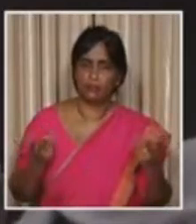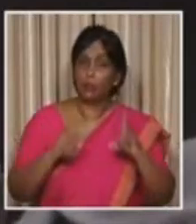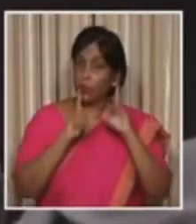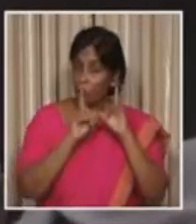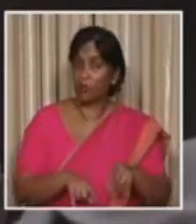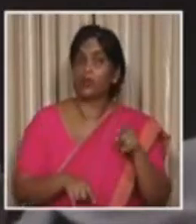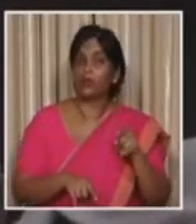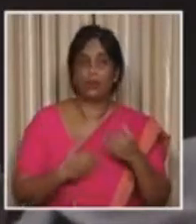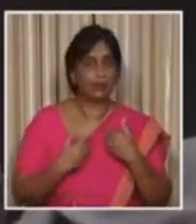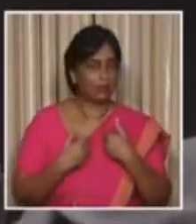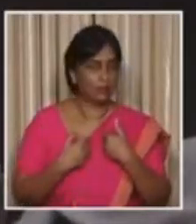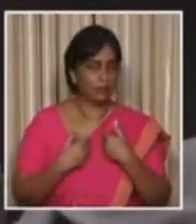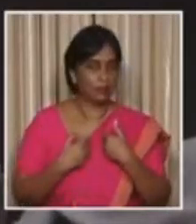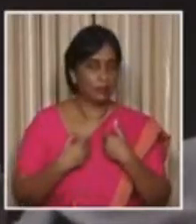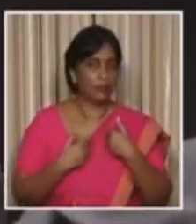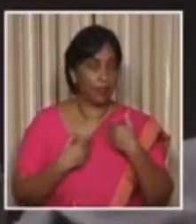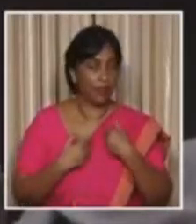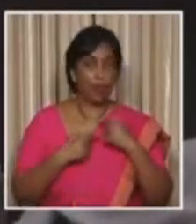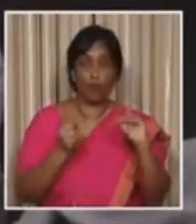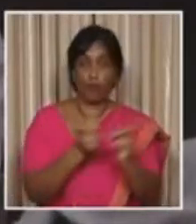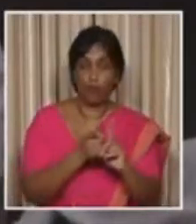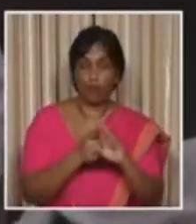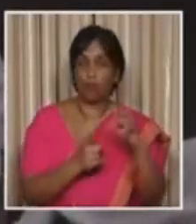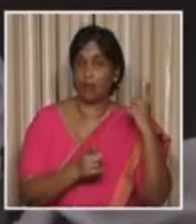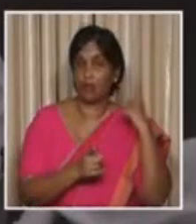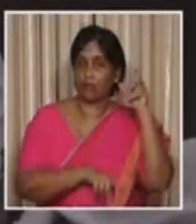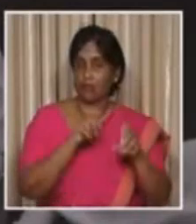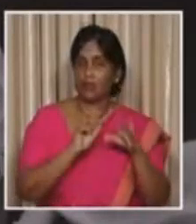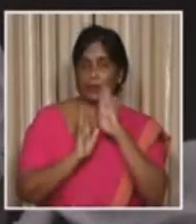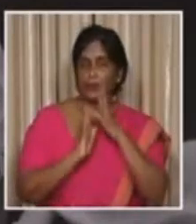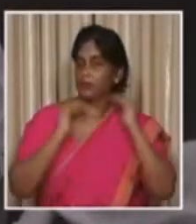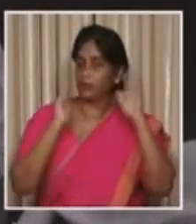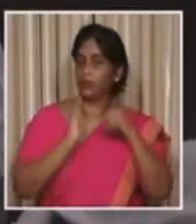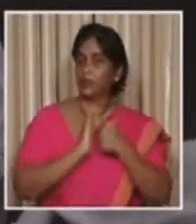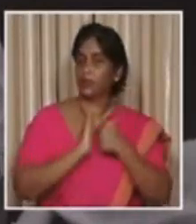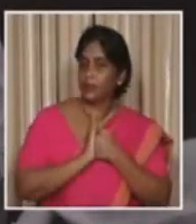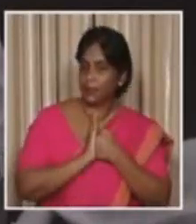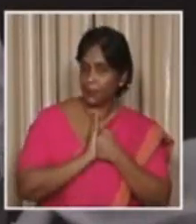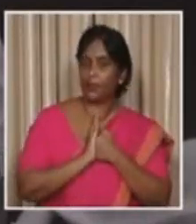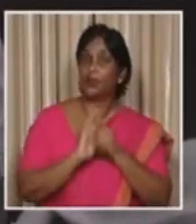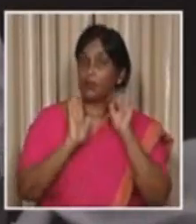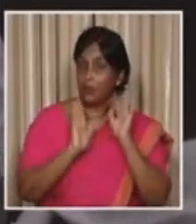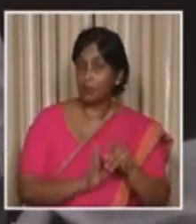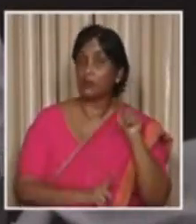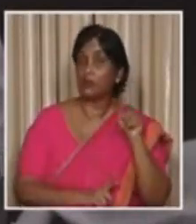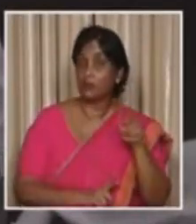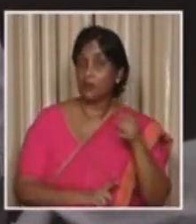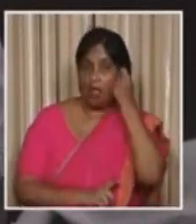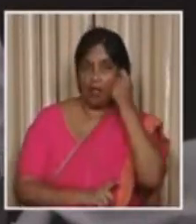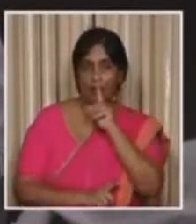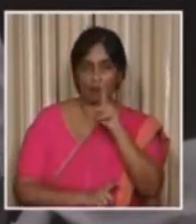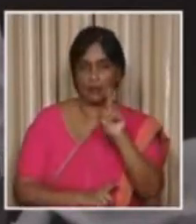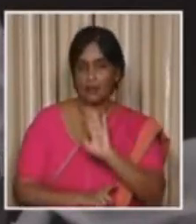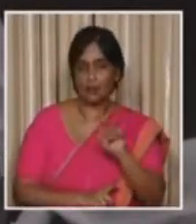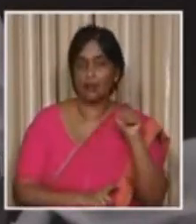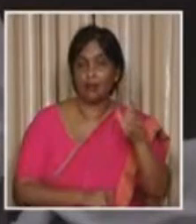නෙමෙයි. ඉතින් ඒකෙන්ද මේ අපි අපේ යුද්ධ කරපු රණවිරුවන්ට අපි තාම ඉහලින් ගරු කරනවා. නමුත් ඒකෙන් අදහස් කරන්නේ